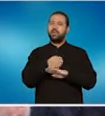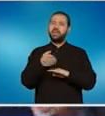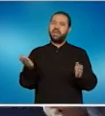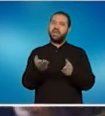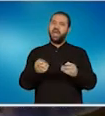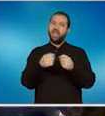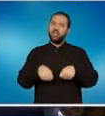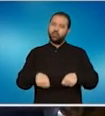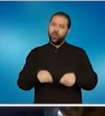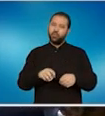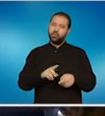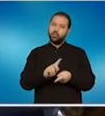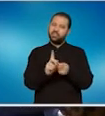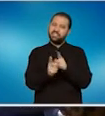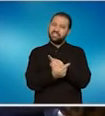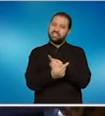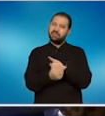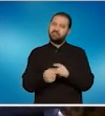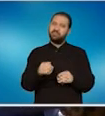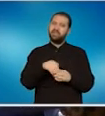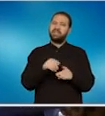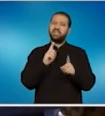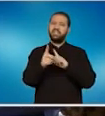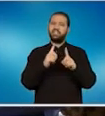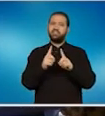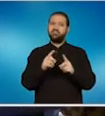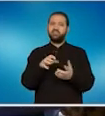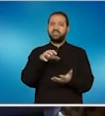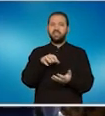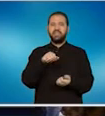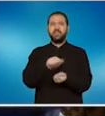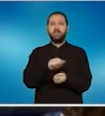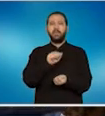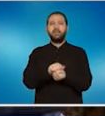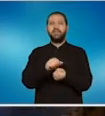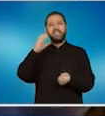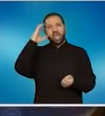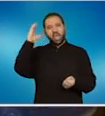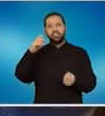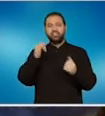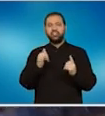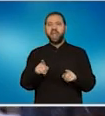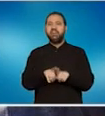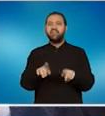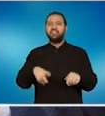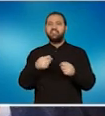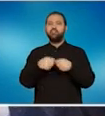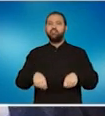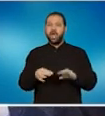care totul mută în discuție și în teren creștin. Și așa sunt toate predicile părintelui, cel puțin până